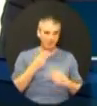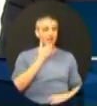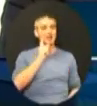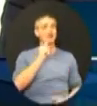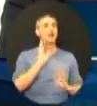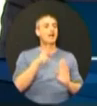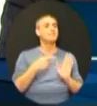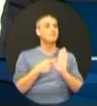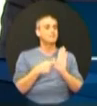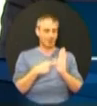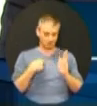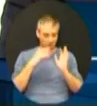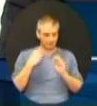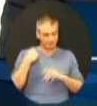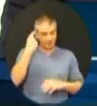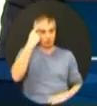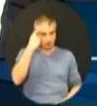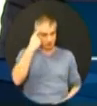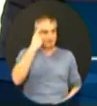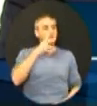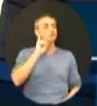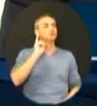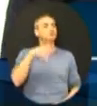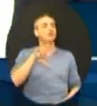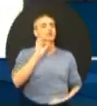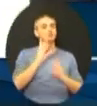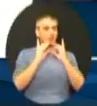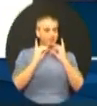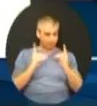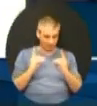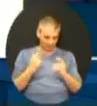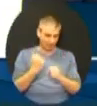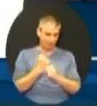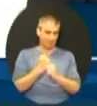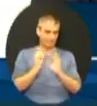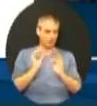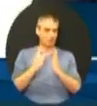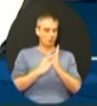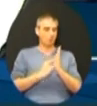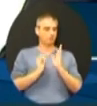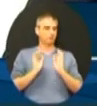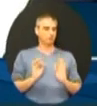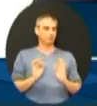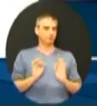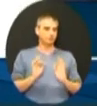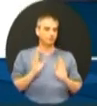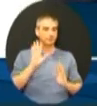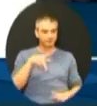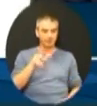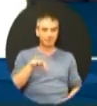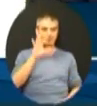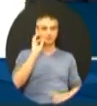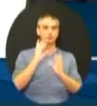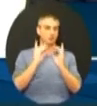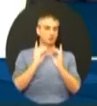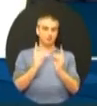אבל גם בגלל שאני באמת חושבת שצריך למצוא את הדרך לפעול באופן חוקי וחוקתי וגם למצוא